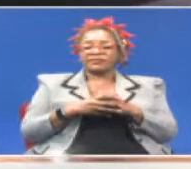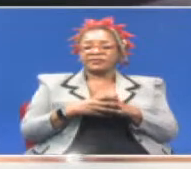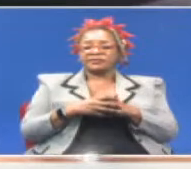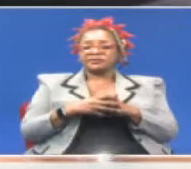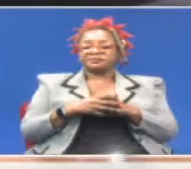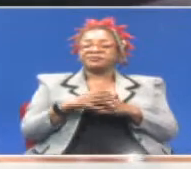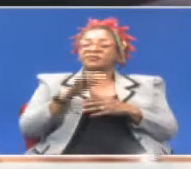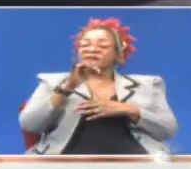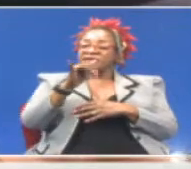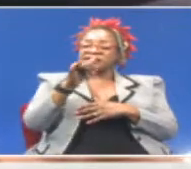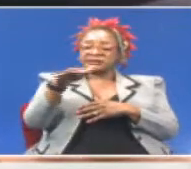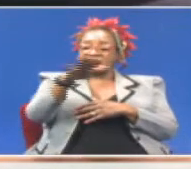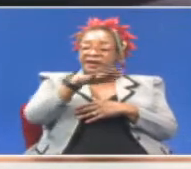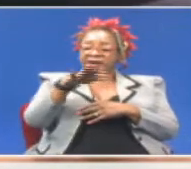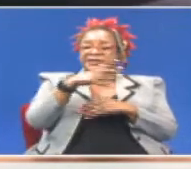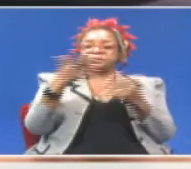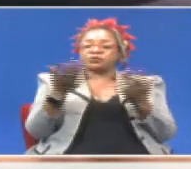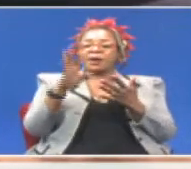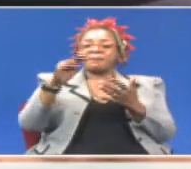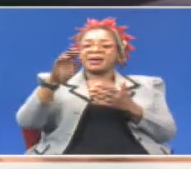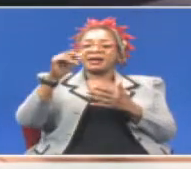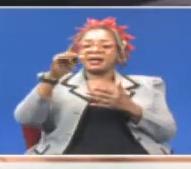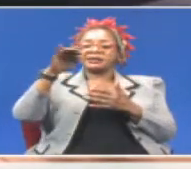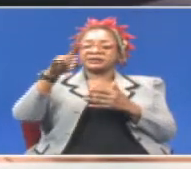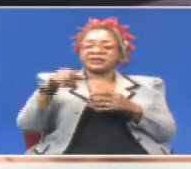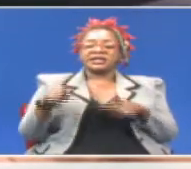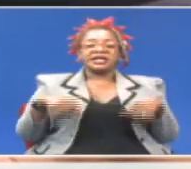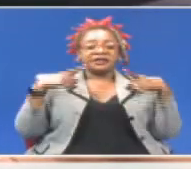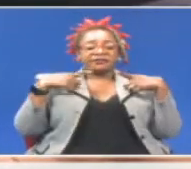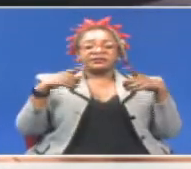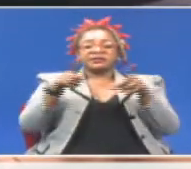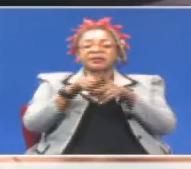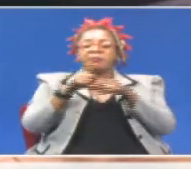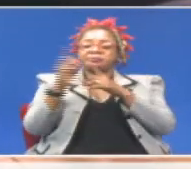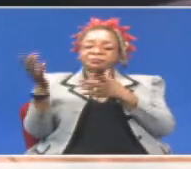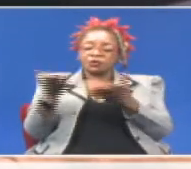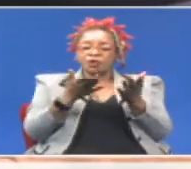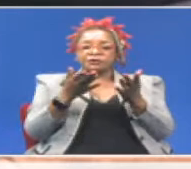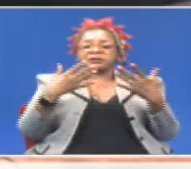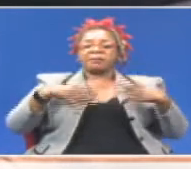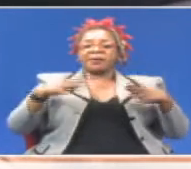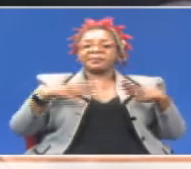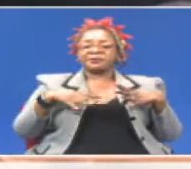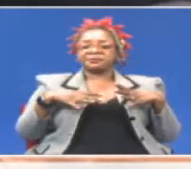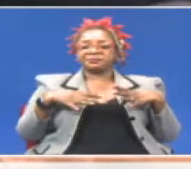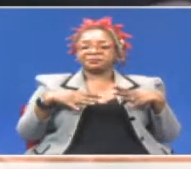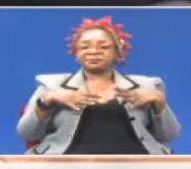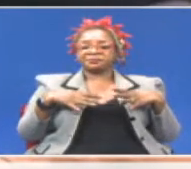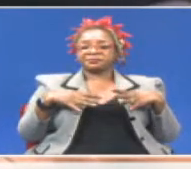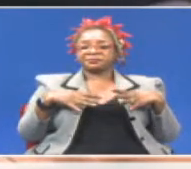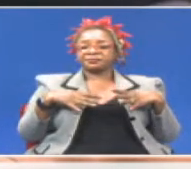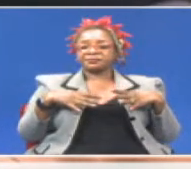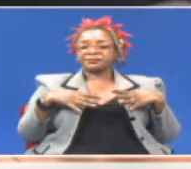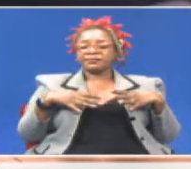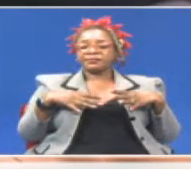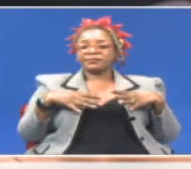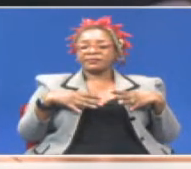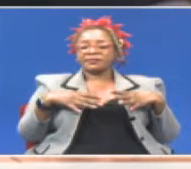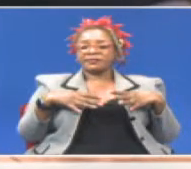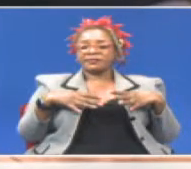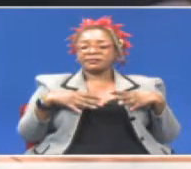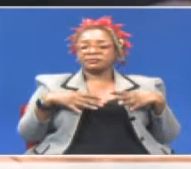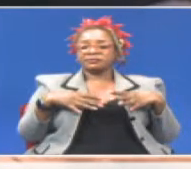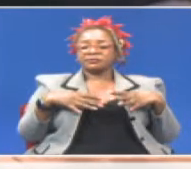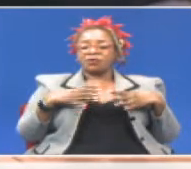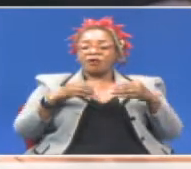Hili ndio maeneo ambayo McKenzie anaishi na ndio alileta wale washirika ama